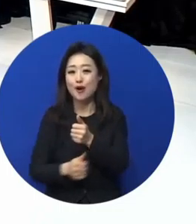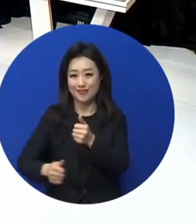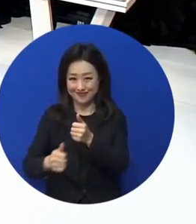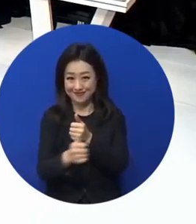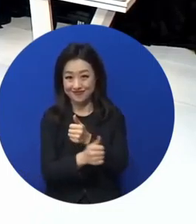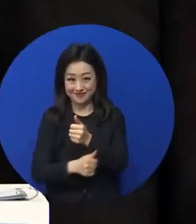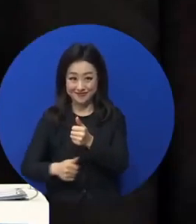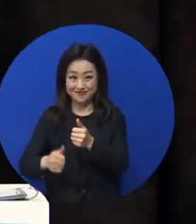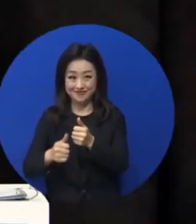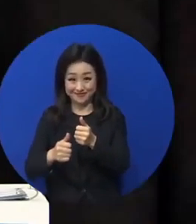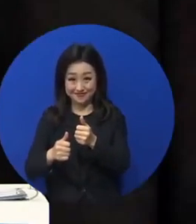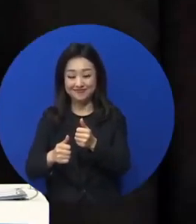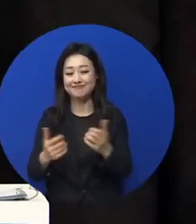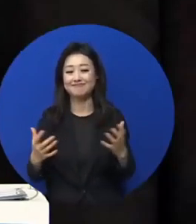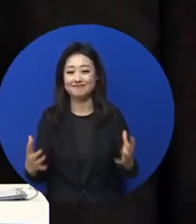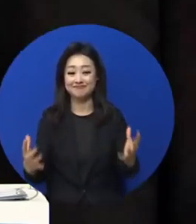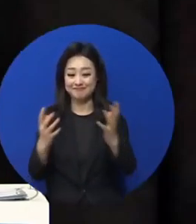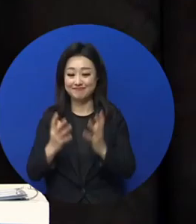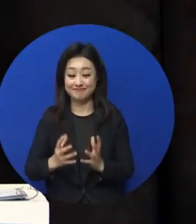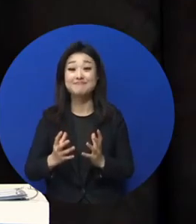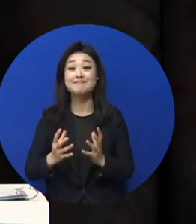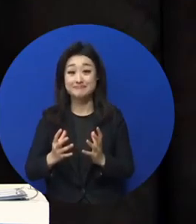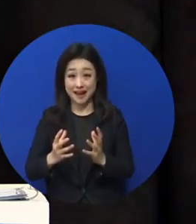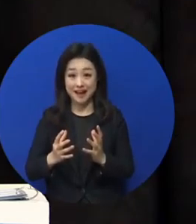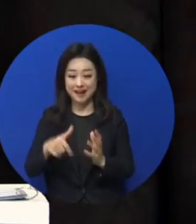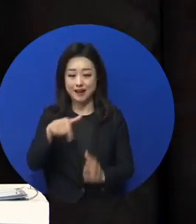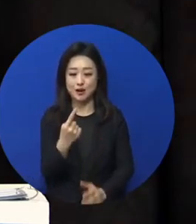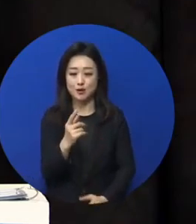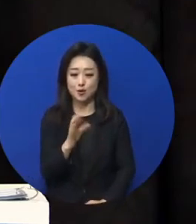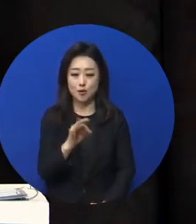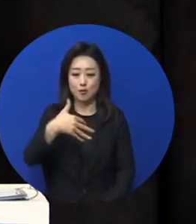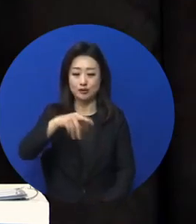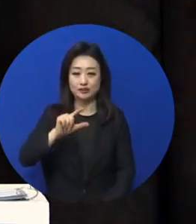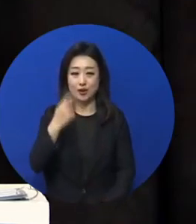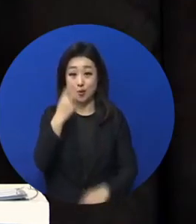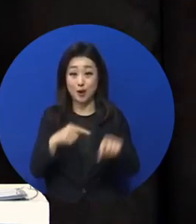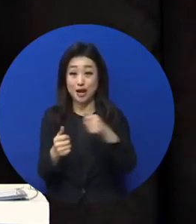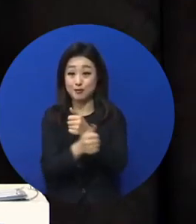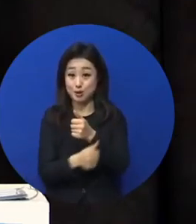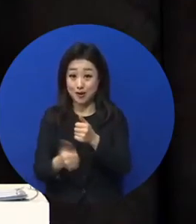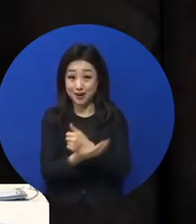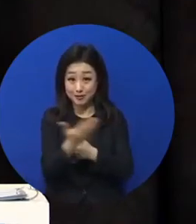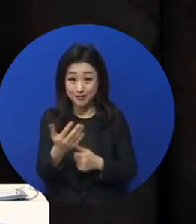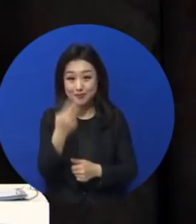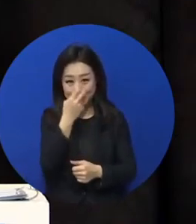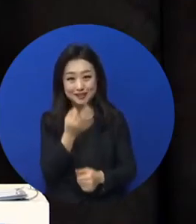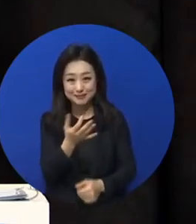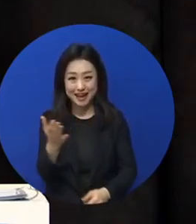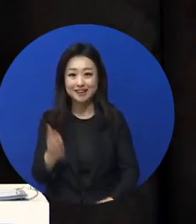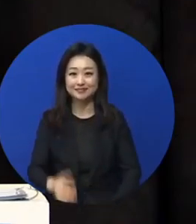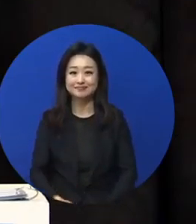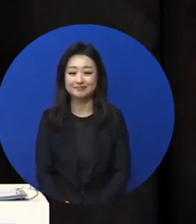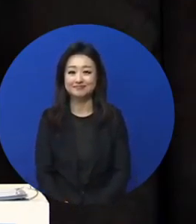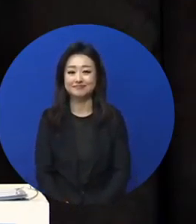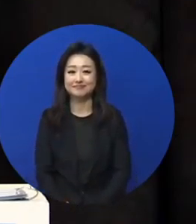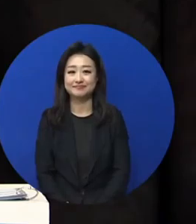후보자를 선정할 더불어민주당 공천관리위원회 위원들을 화면으로 만나보겠습니다.